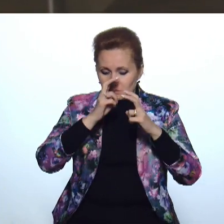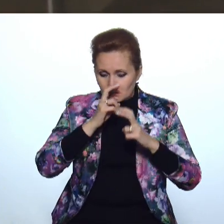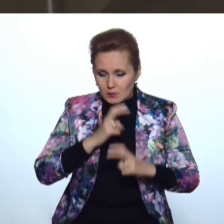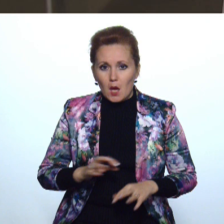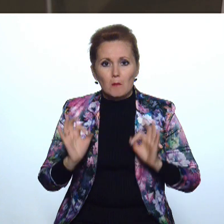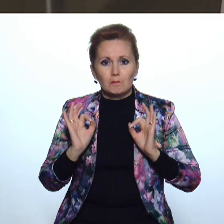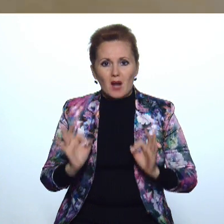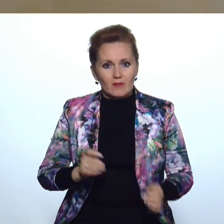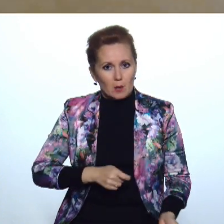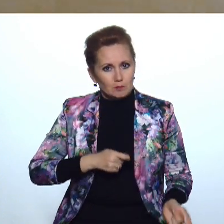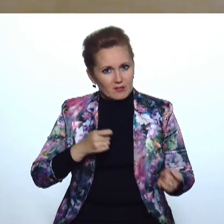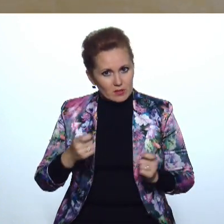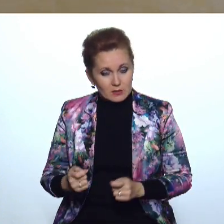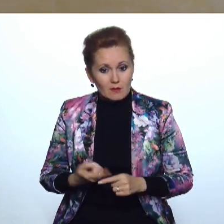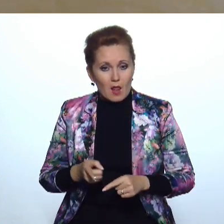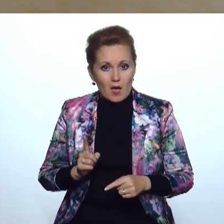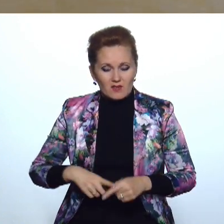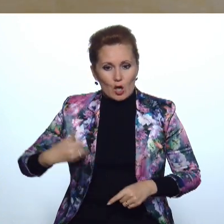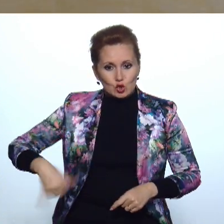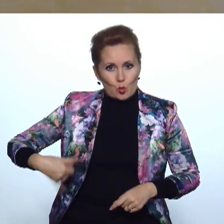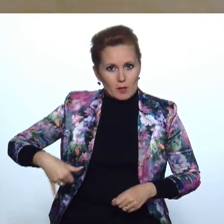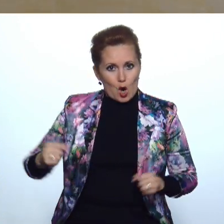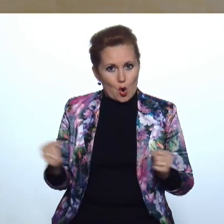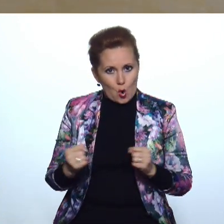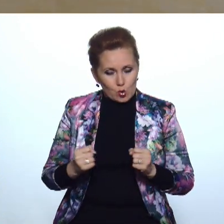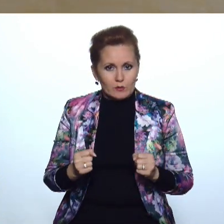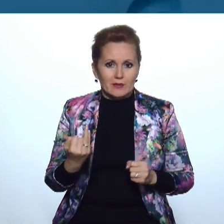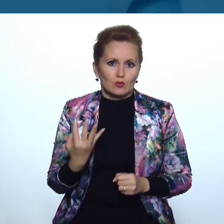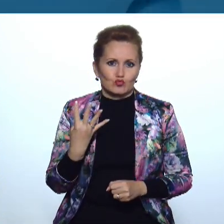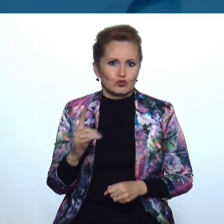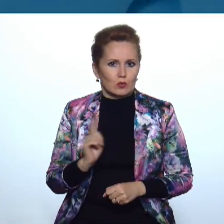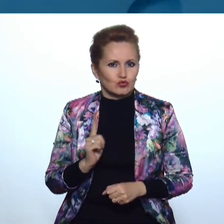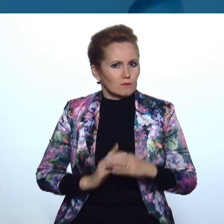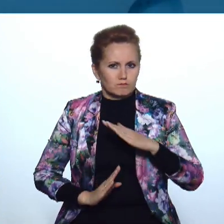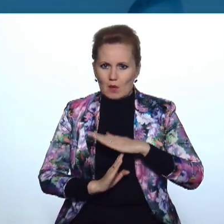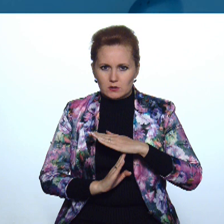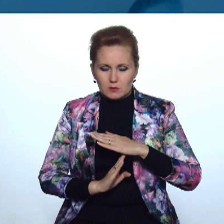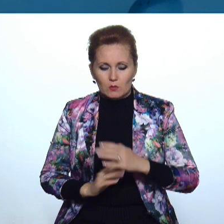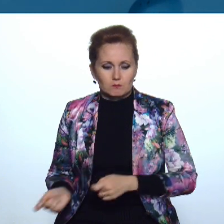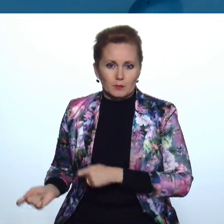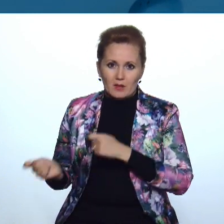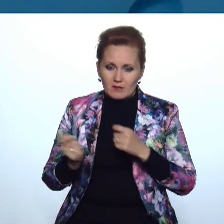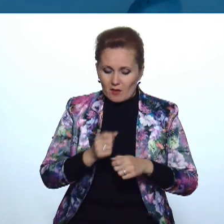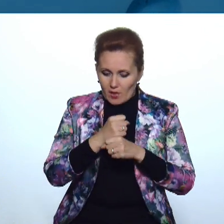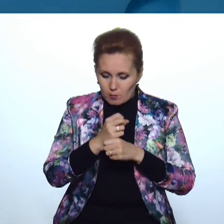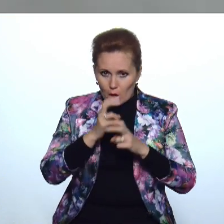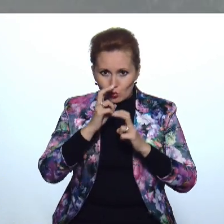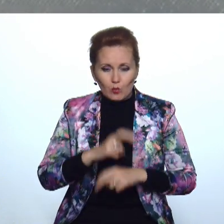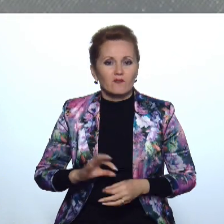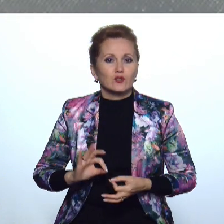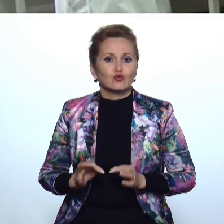материал правильно транспортировать. Для этого сумка-холодильник и максимум 4 часа, чтобы доставить материал в лабораторию в